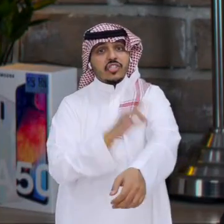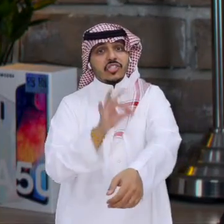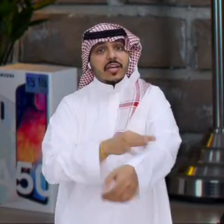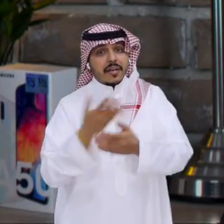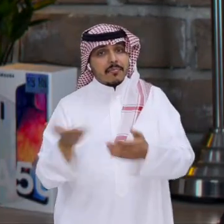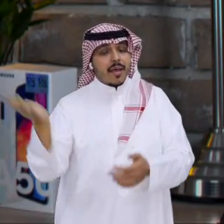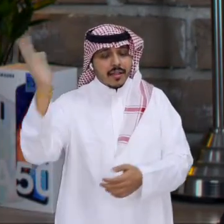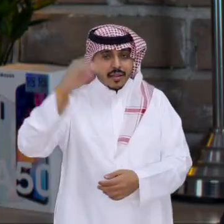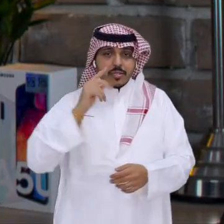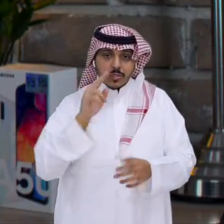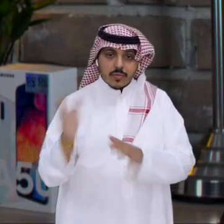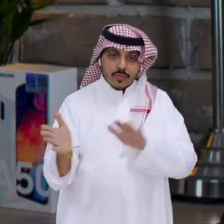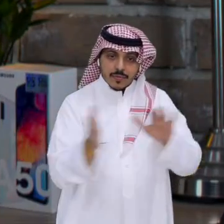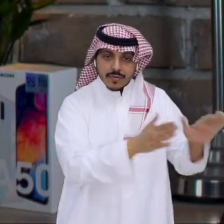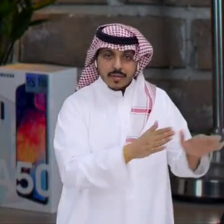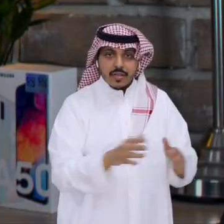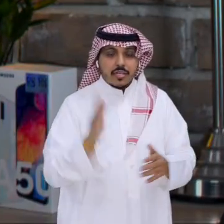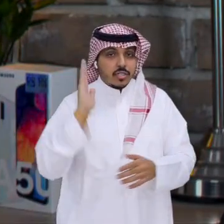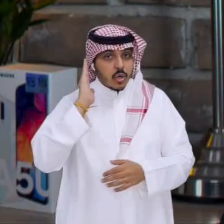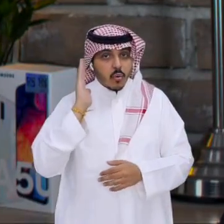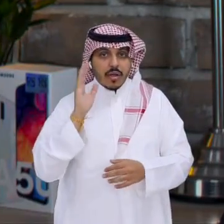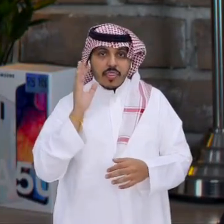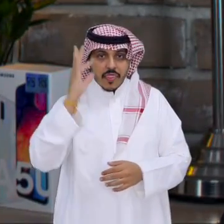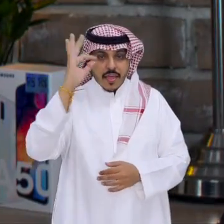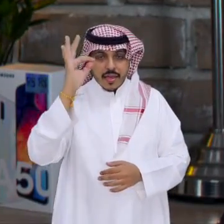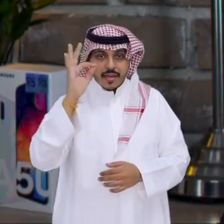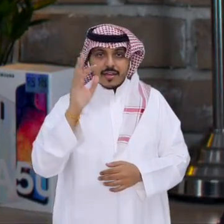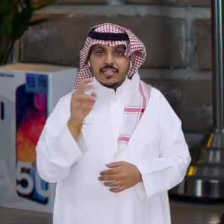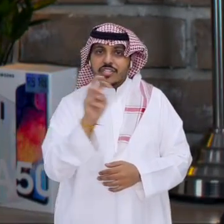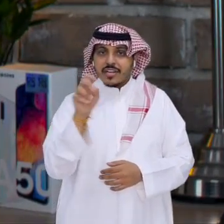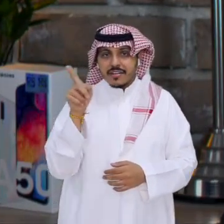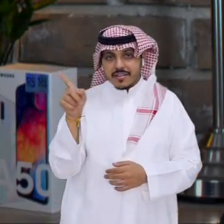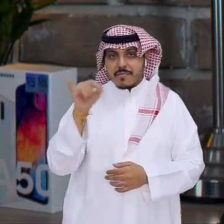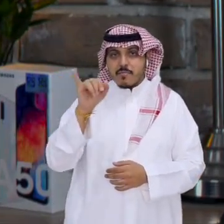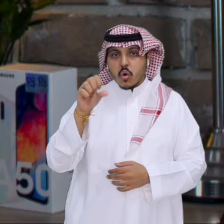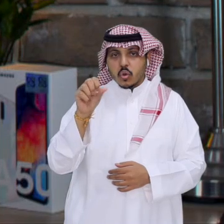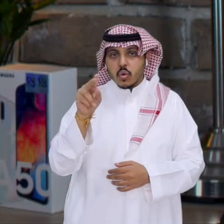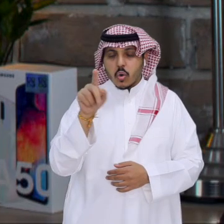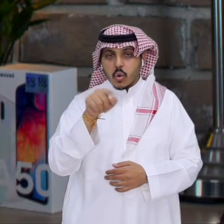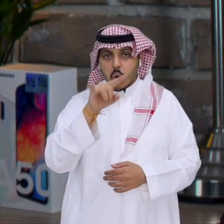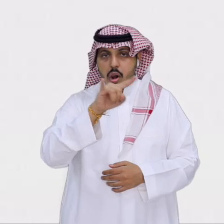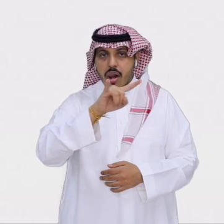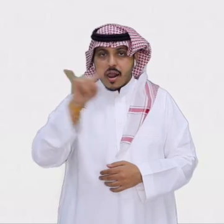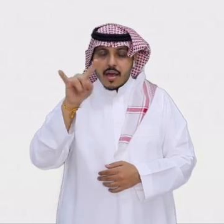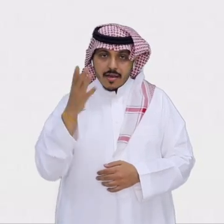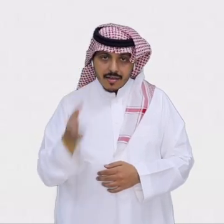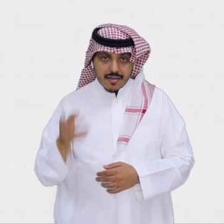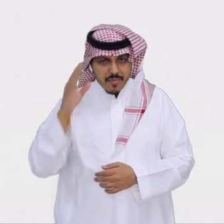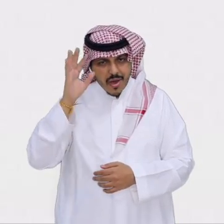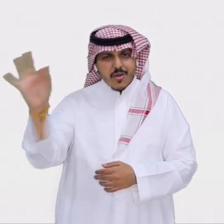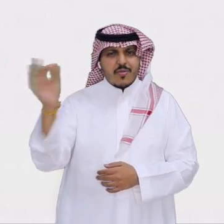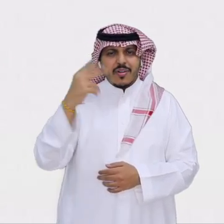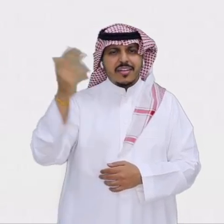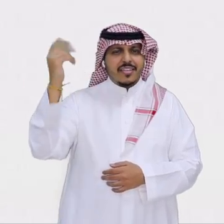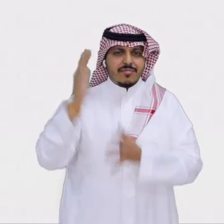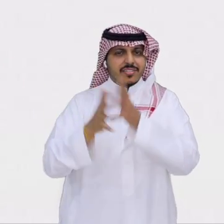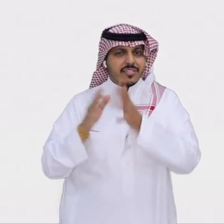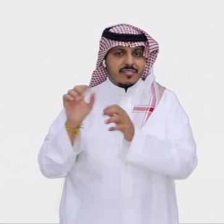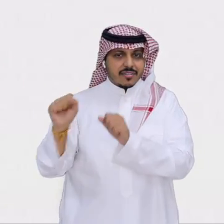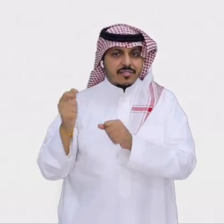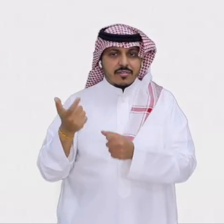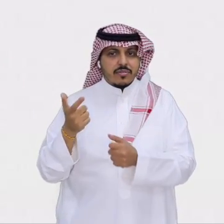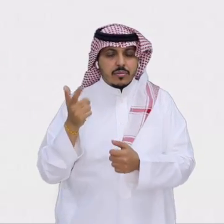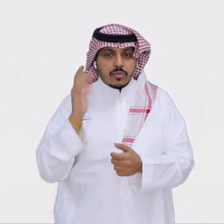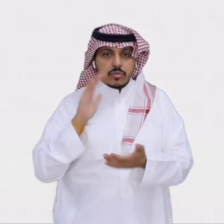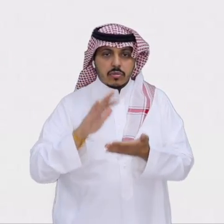جي وبعدين يصير خير. ونكمل على الاجهزه الذكيه ونقول انه موتورولا تكلموا عن جهاز الموتورولا 1 المفروض انه يكون قادم، مو